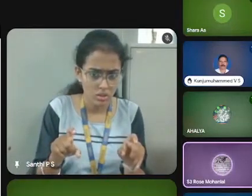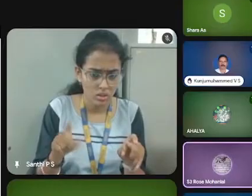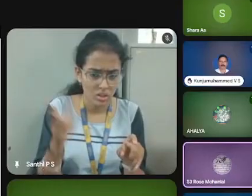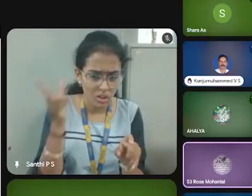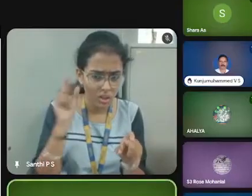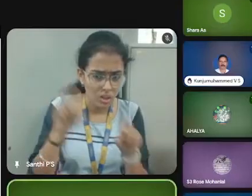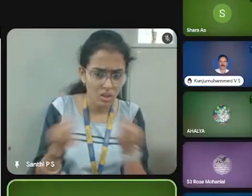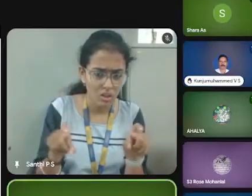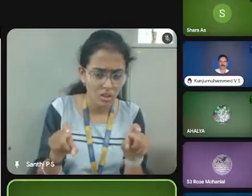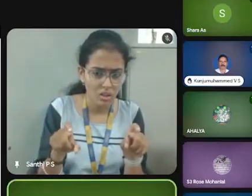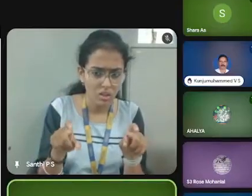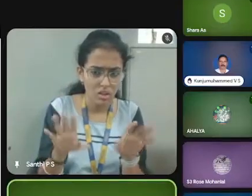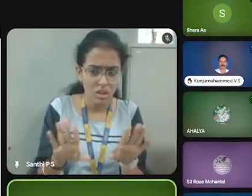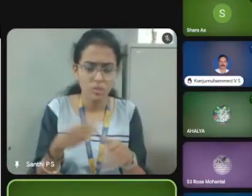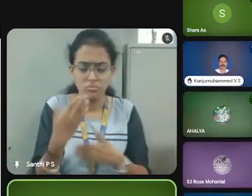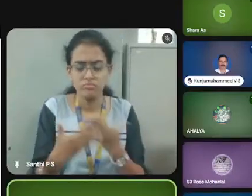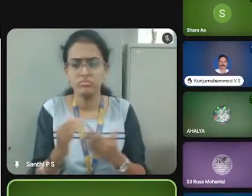ഹലോ, പറഞ്ഞോളൂ.